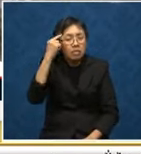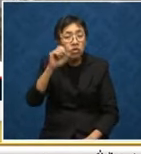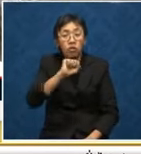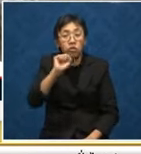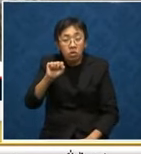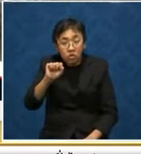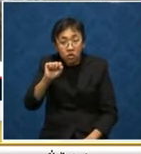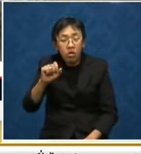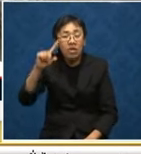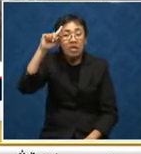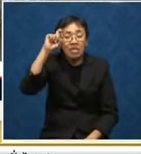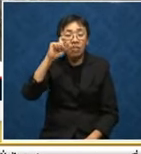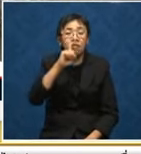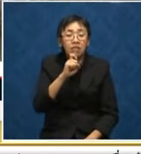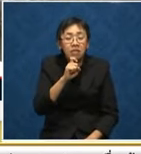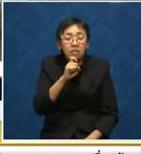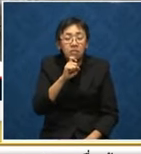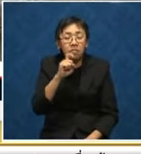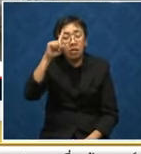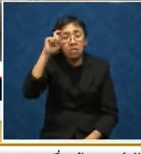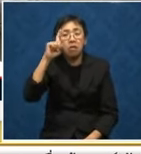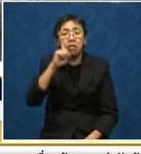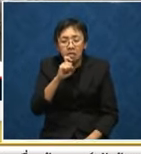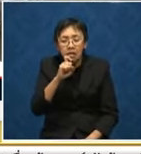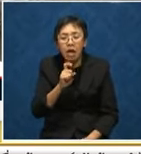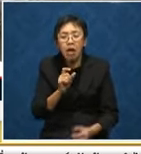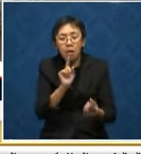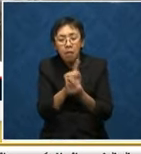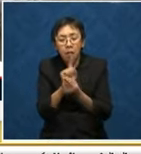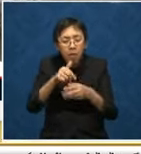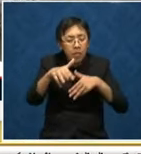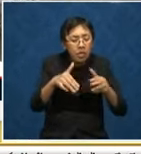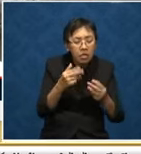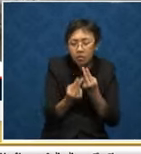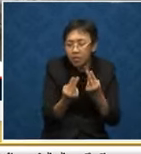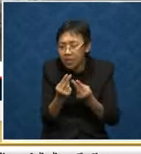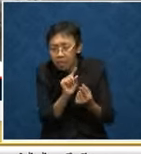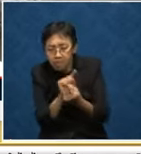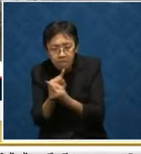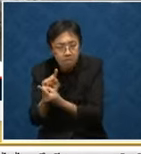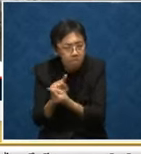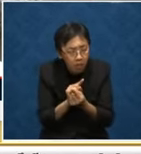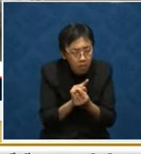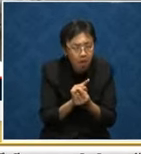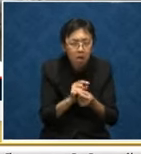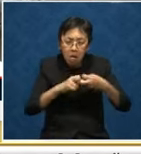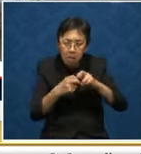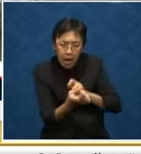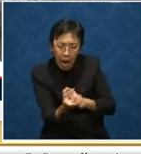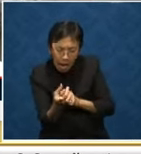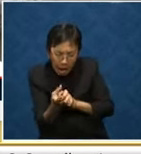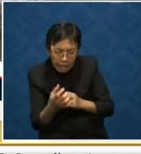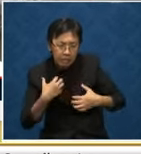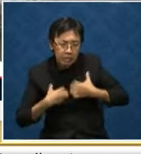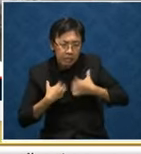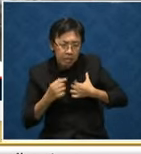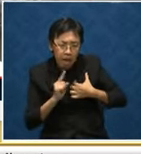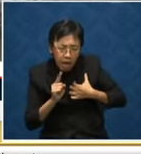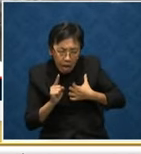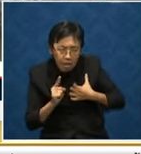เสาร์อาทิตย์ก็ไปเยี่ยมเยียนพี่น้องประชาชนไปพบปะรับฟังทุกสุขของพี่น้องประชาช